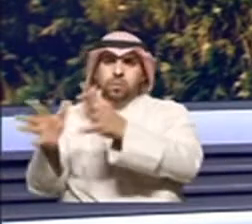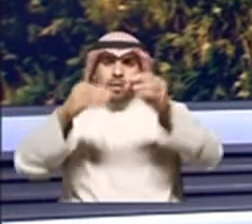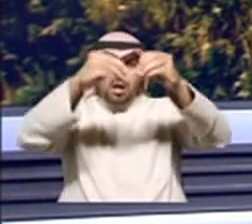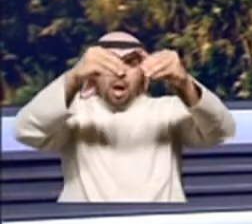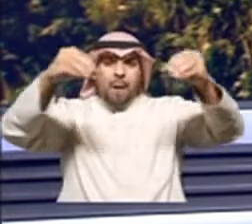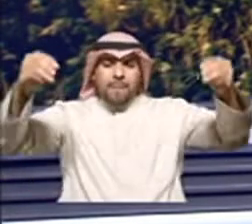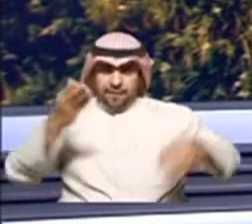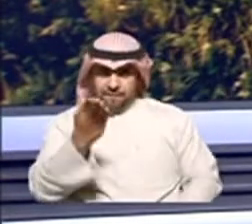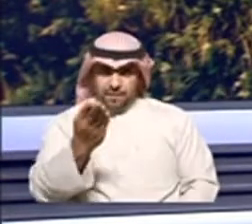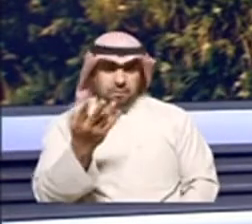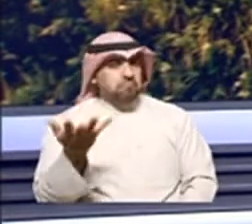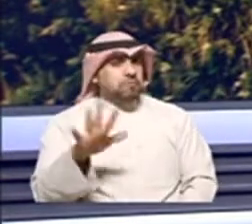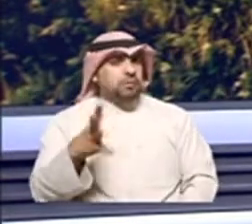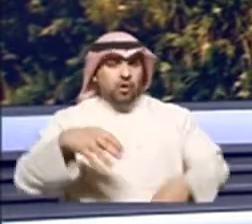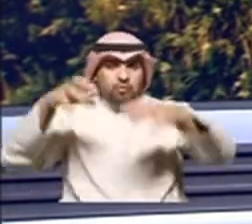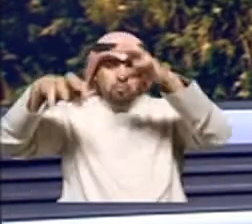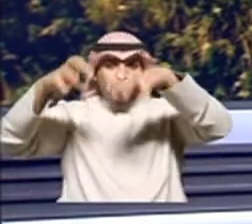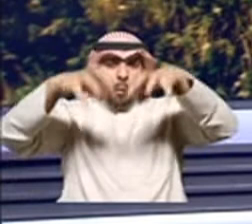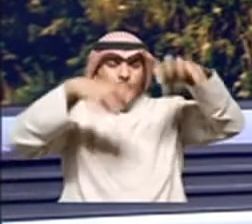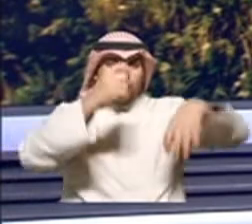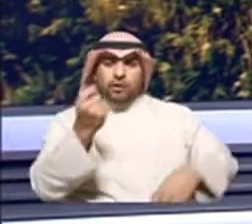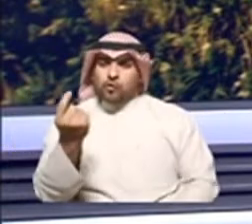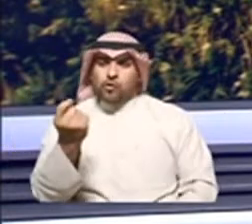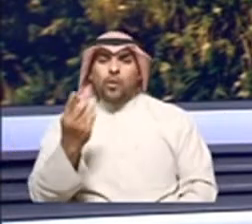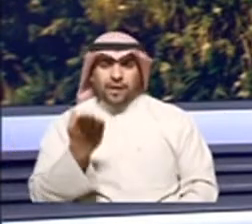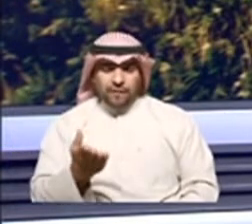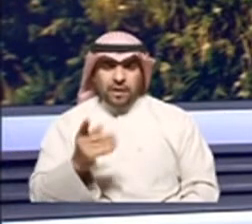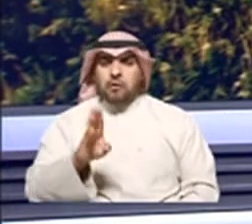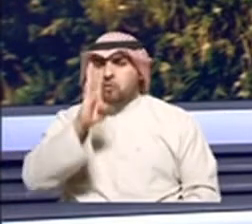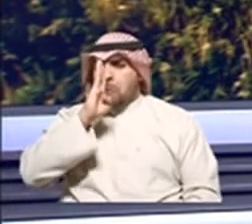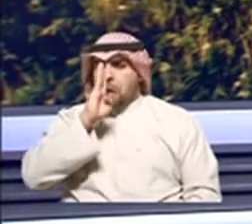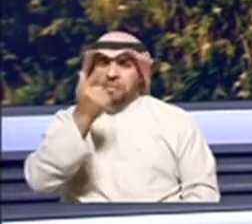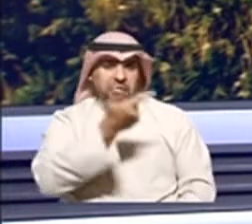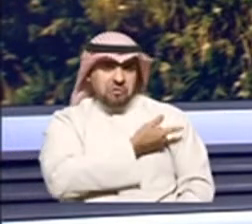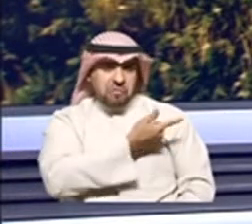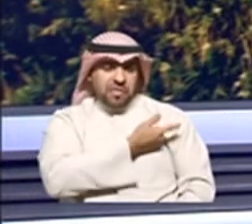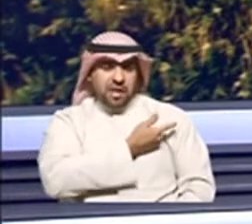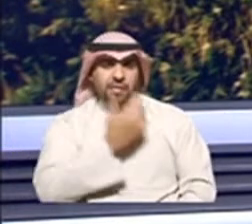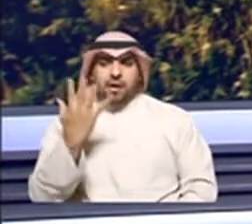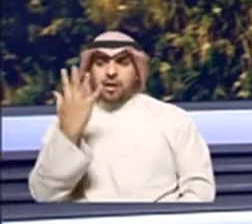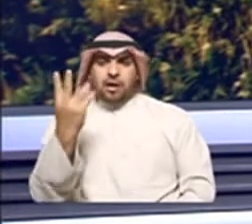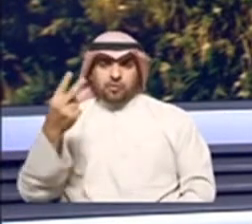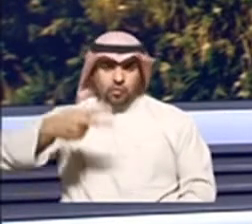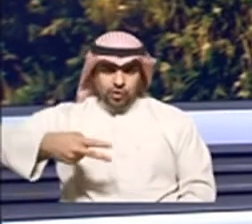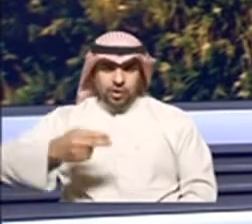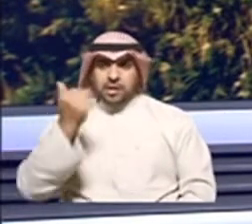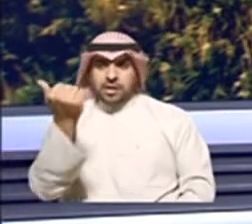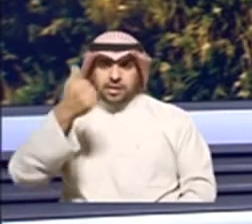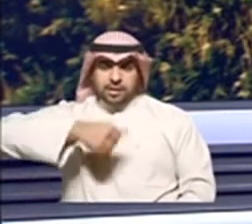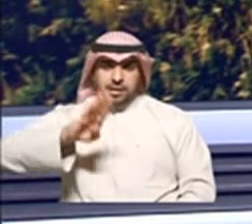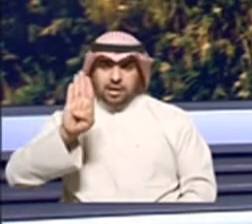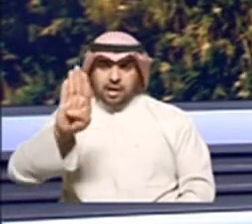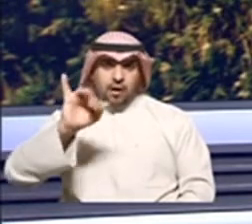بعض المناطق راح تكون في يوم الاثنين، وأيضا في يوم الثلاثاء الرياح راح تكون سرعتها تقريبا من 25 إلى 60 كيلومتر